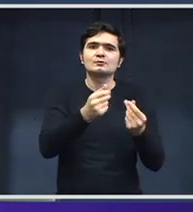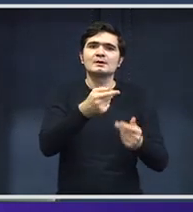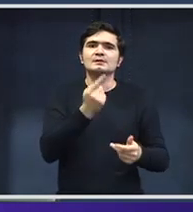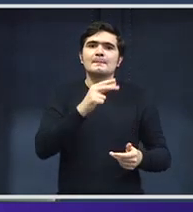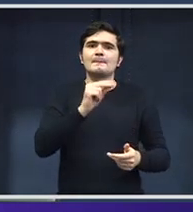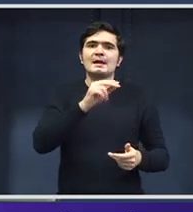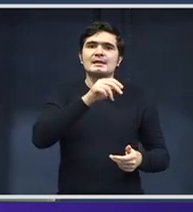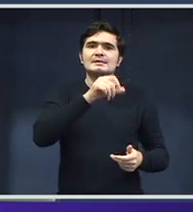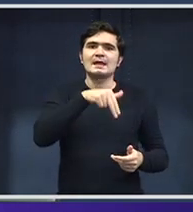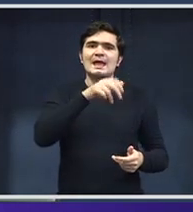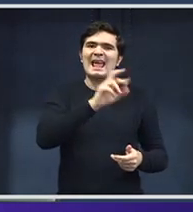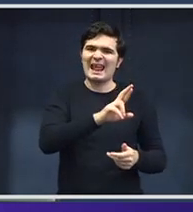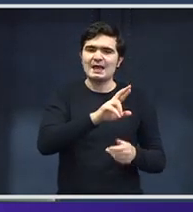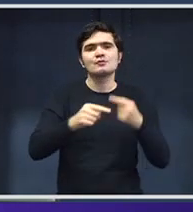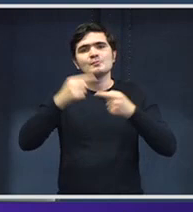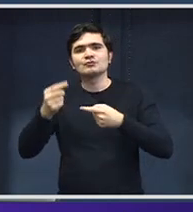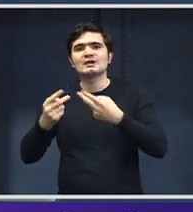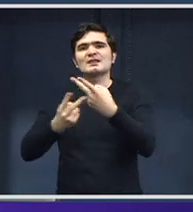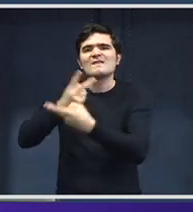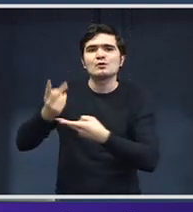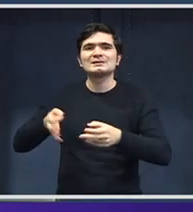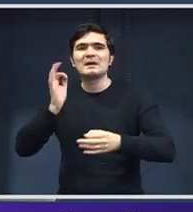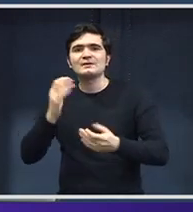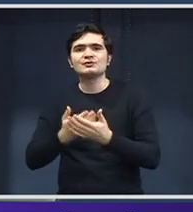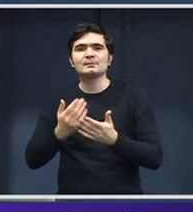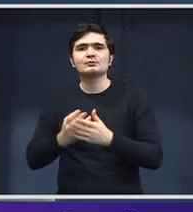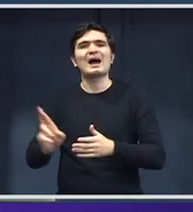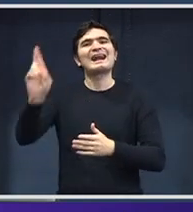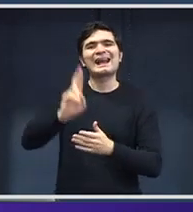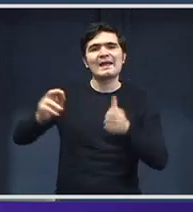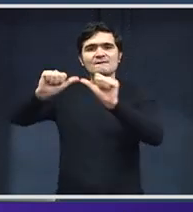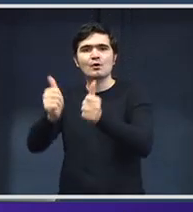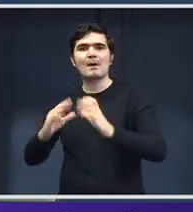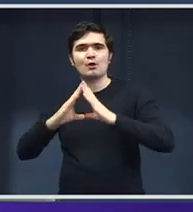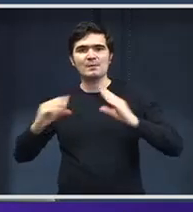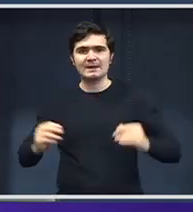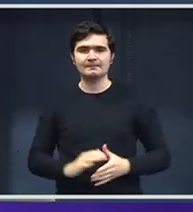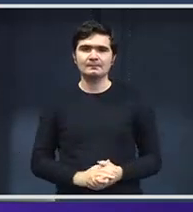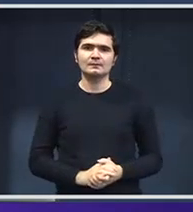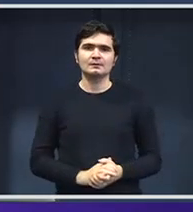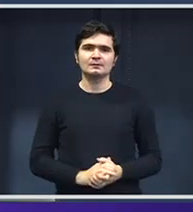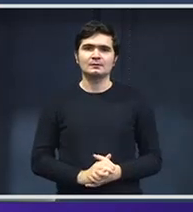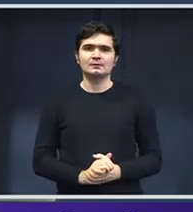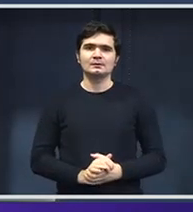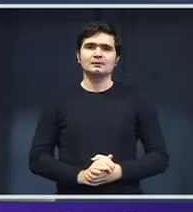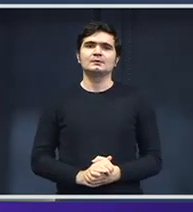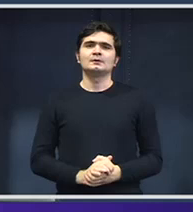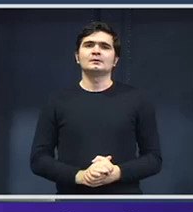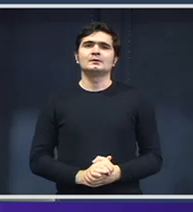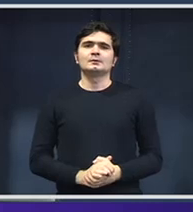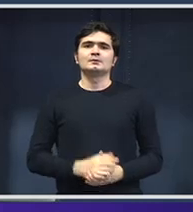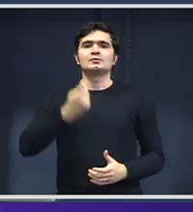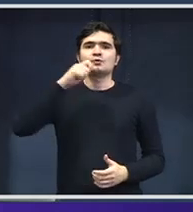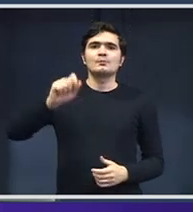și să le folosim cât mai eficient pentru a reforma România. Asta este mandatul. Vă mulțumesc! Cătălina Mănoiu, Realitatea